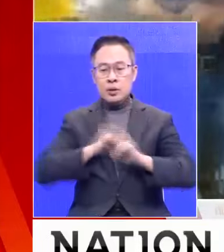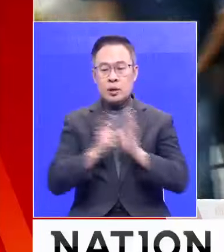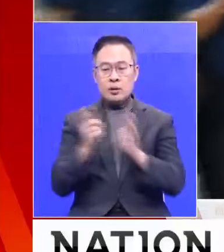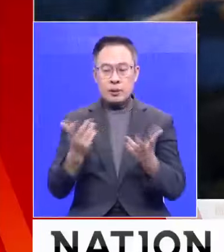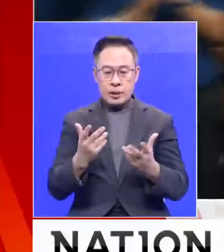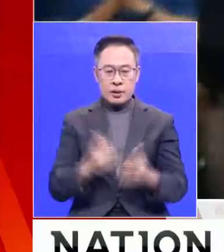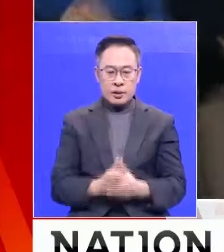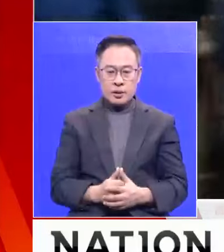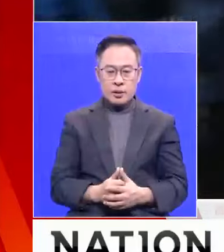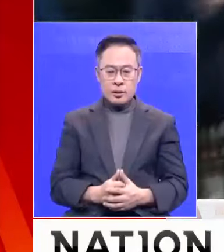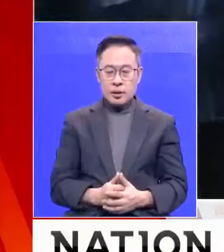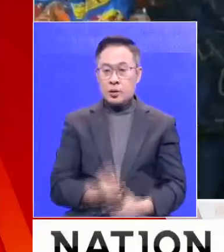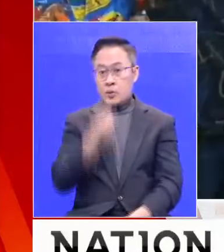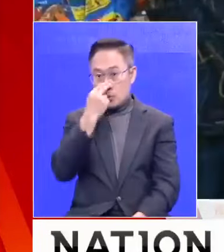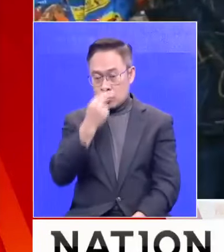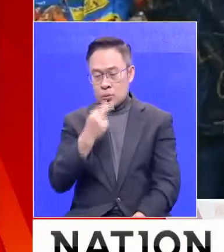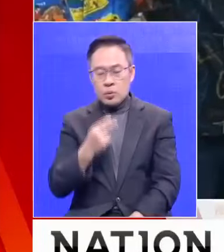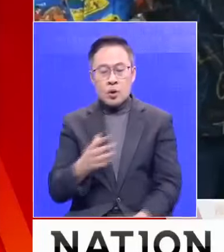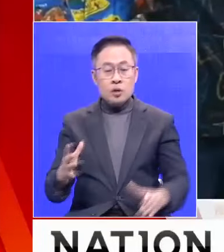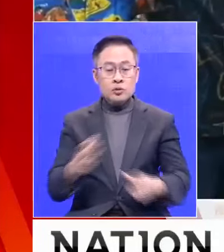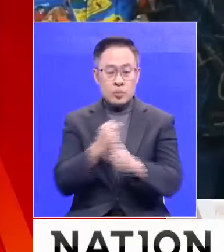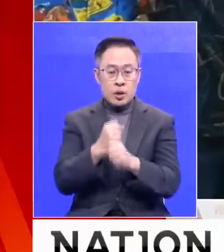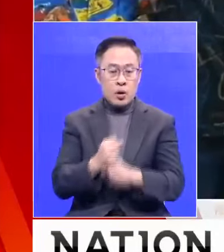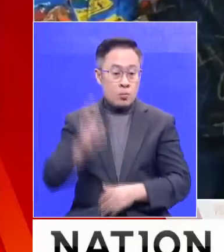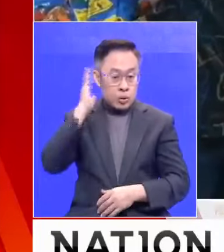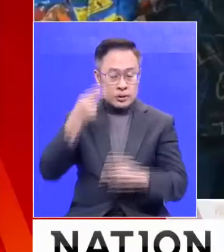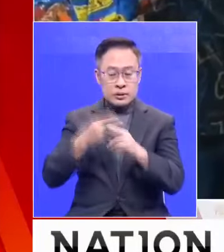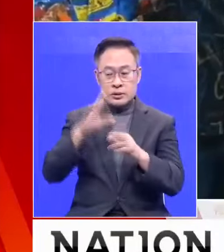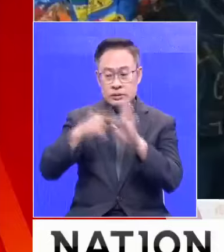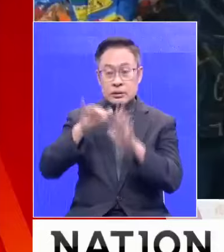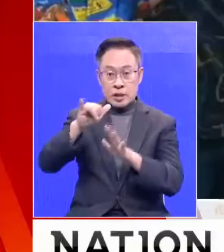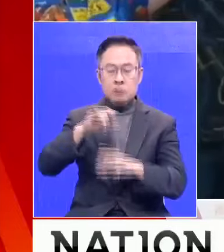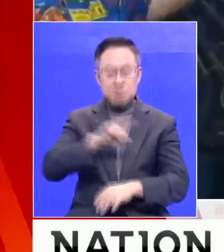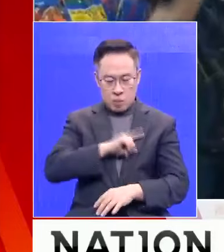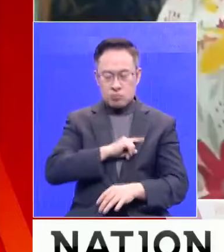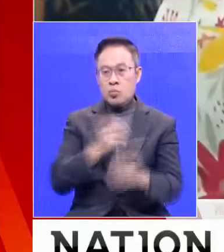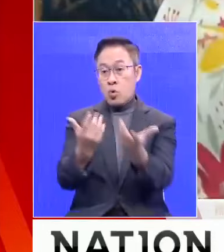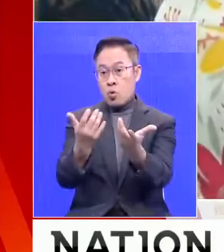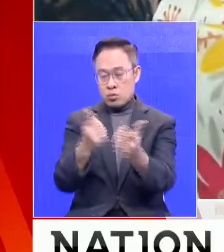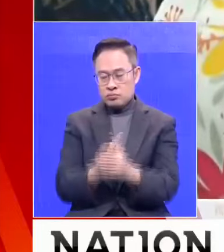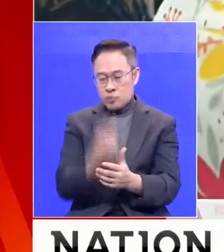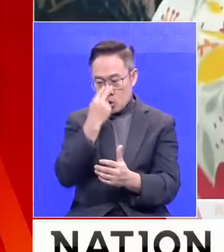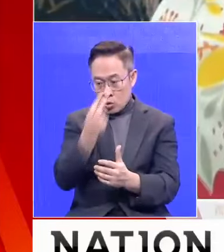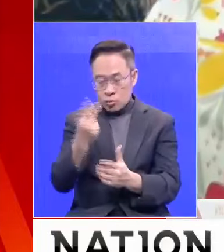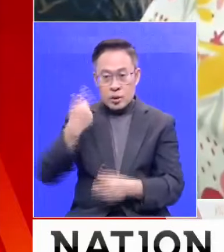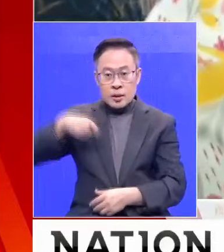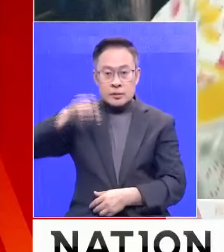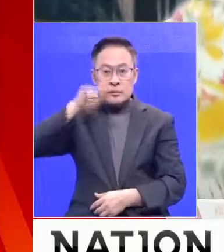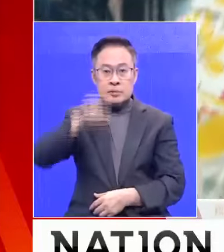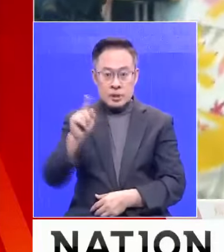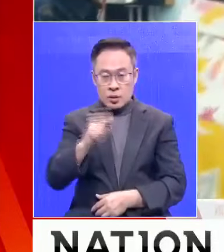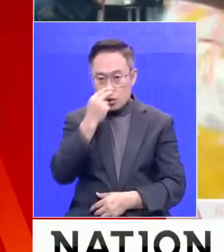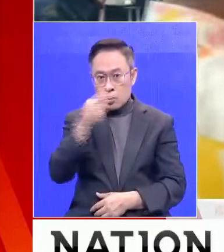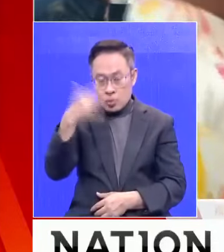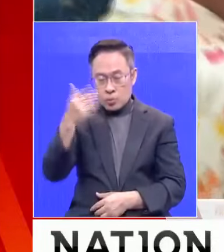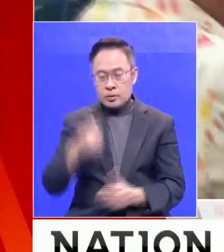งจะน่าจะไม่จริงหรอกค่ะเพราะว่าคุณชาญเองก็ยังคงนิ่งๆอยู่แล้วก็น่าจะรอทิศทางเรื่องนี้พอสมควรเหมือนกันก็ต้องรอนะ คะว่าห